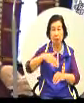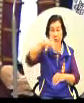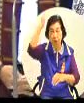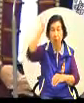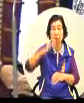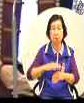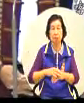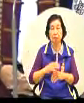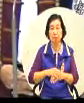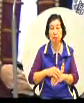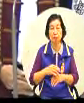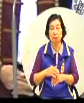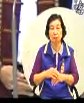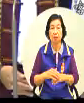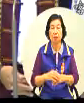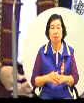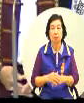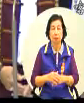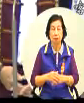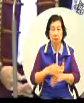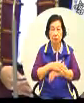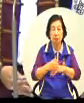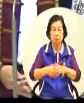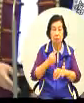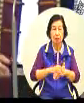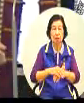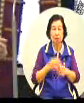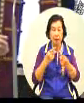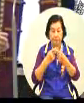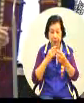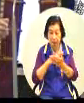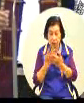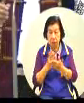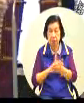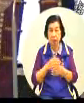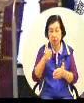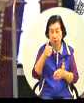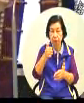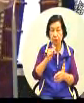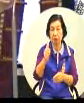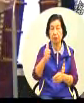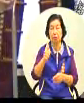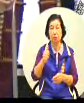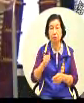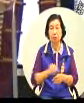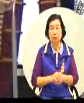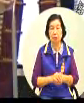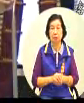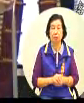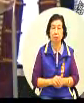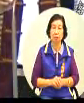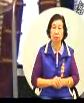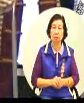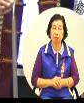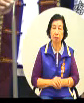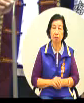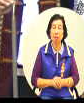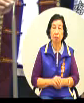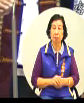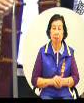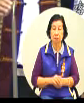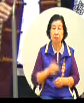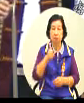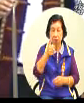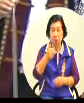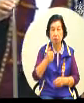谁？ 秘书是谢英雄。 好，议员呢？ 93年应该是谢垂耀先